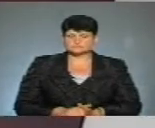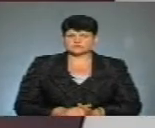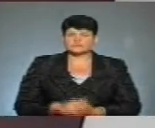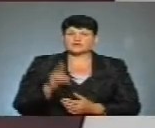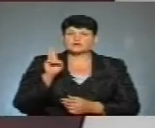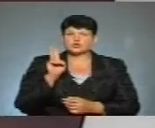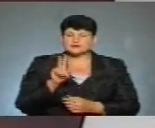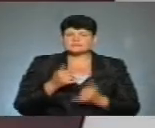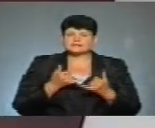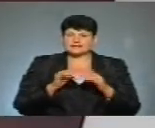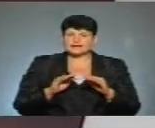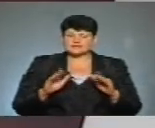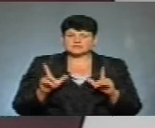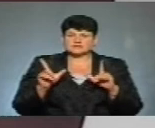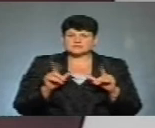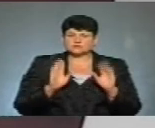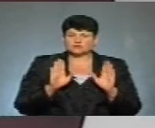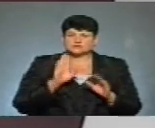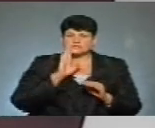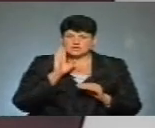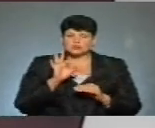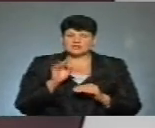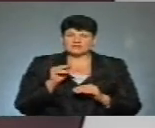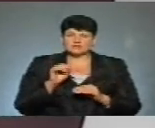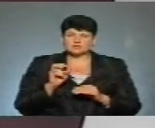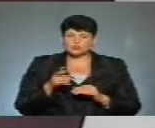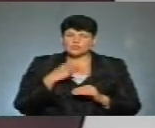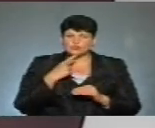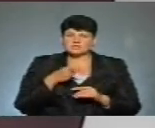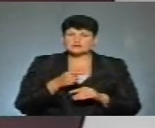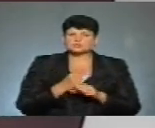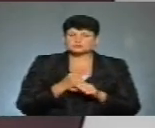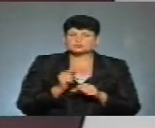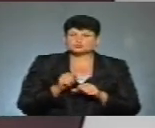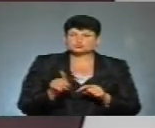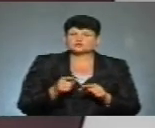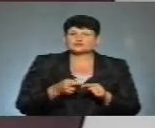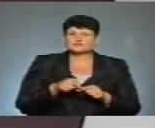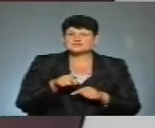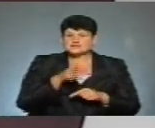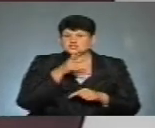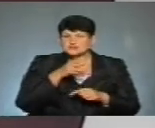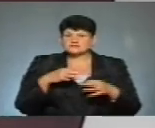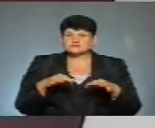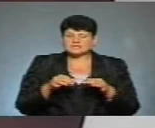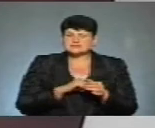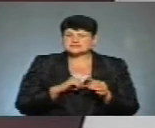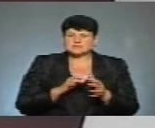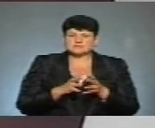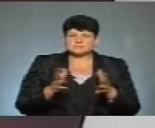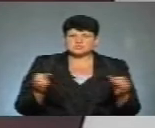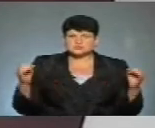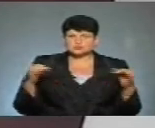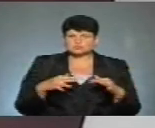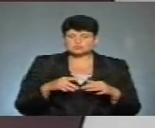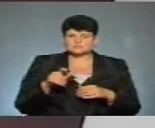Тролейбуси для дітей їздитимуть лише вранці. Олег Вітрук каже, так зробили тому, що саме у цей час у транспорті найбільше скупчення